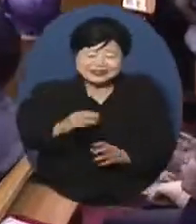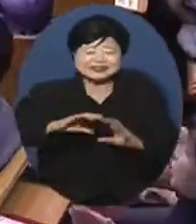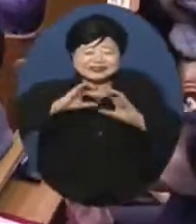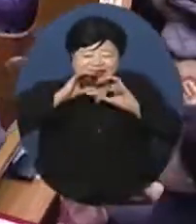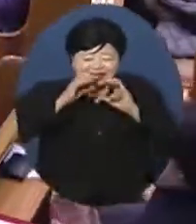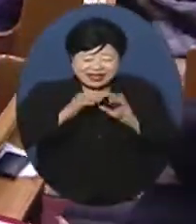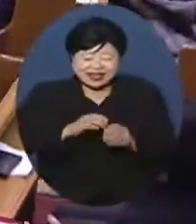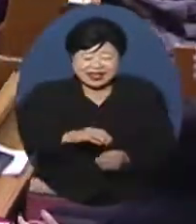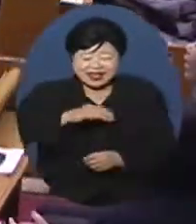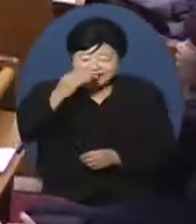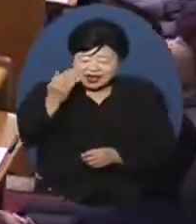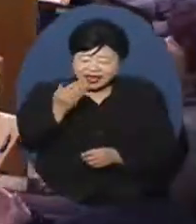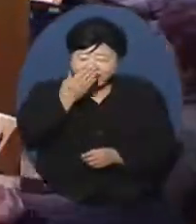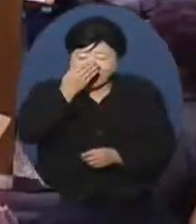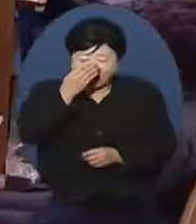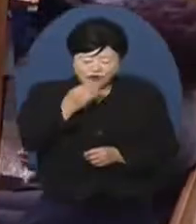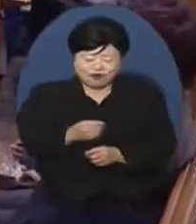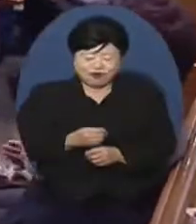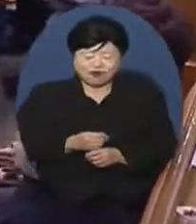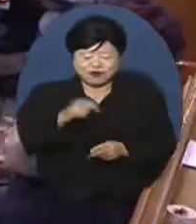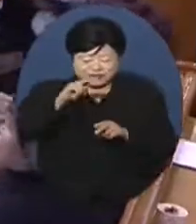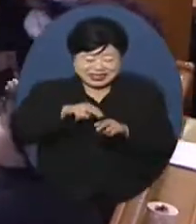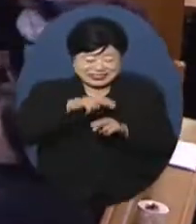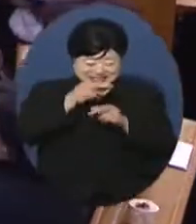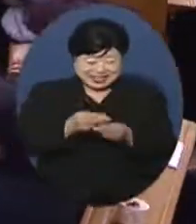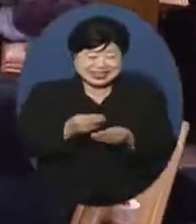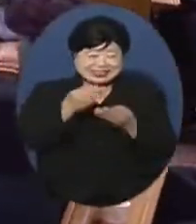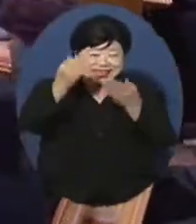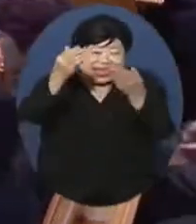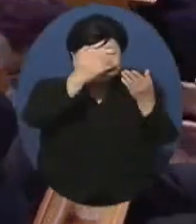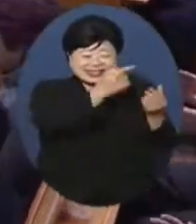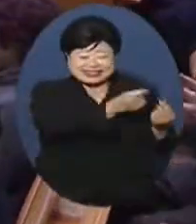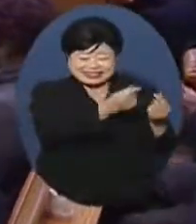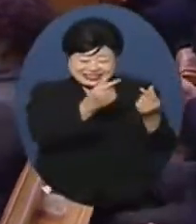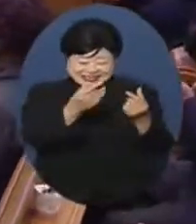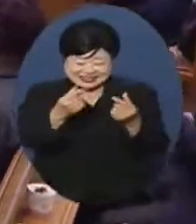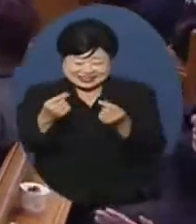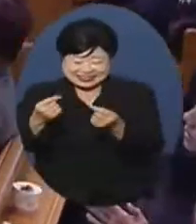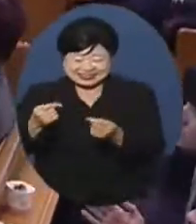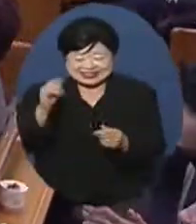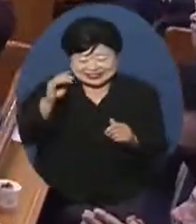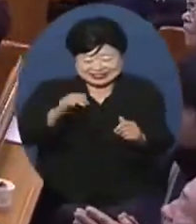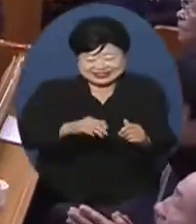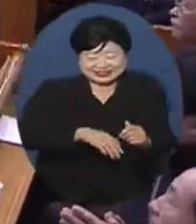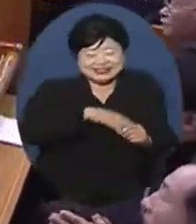we 예 오 로 로만체 수락 아직 1